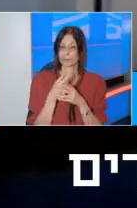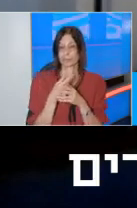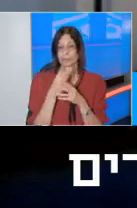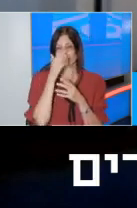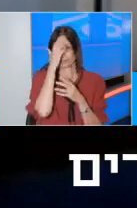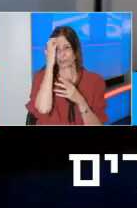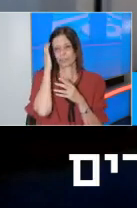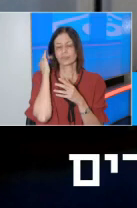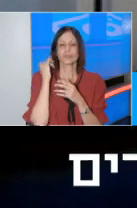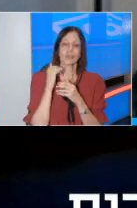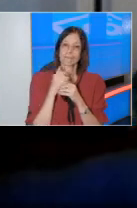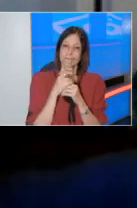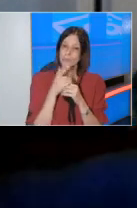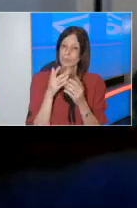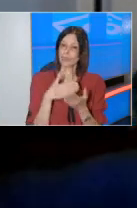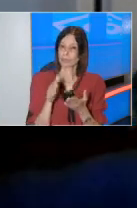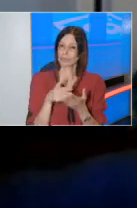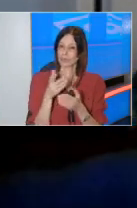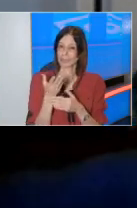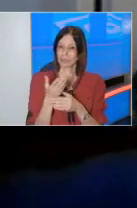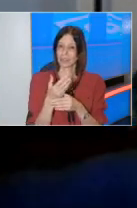ש... כן, בבקשה. לא, תמשיכי את.